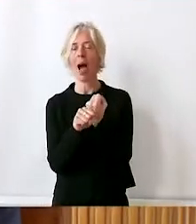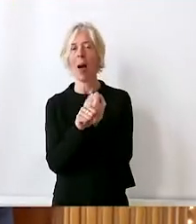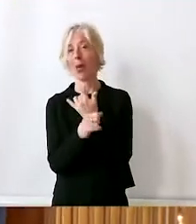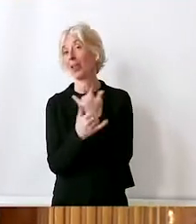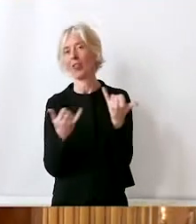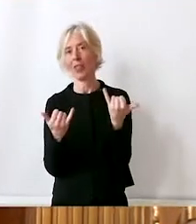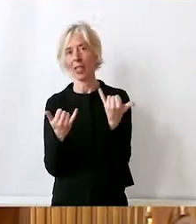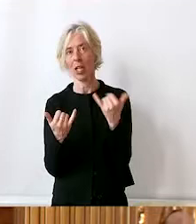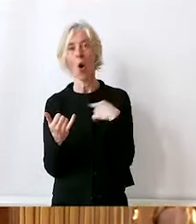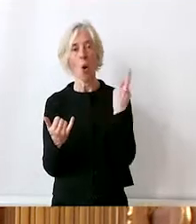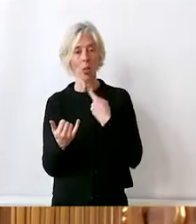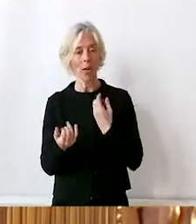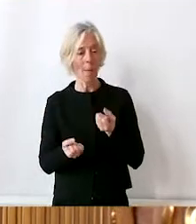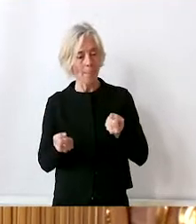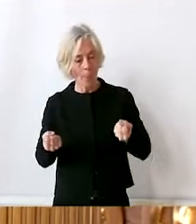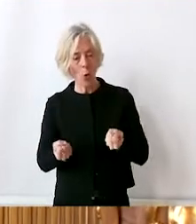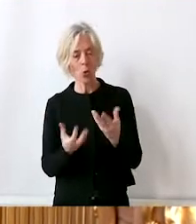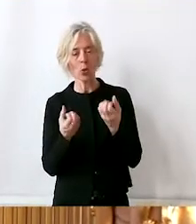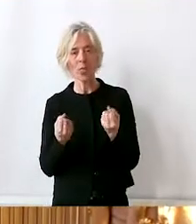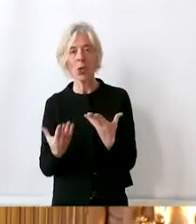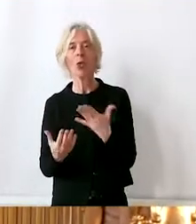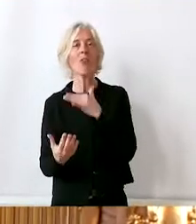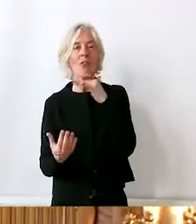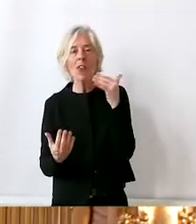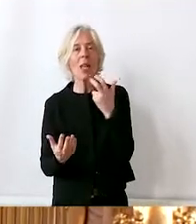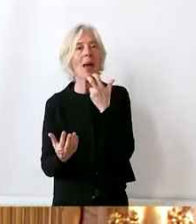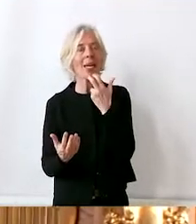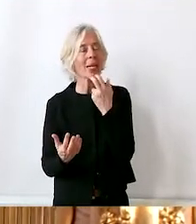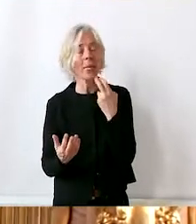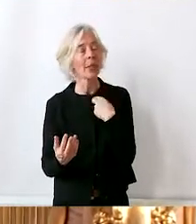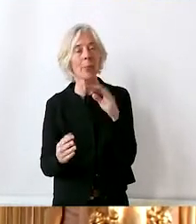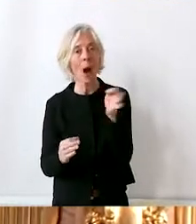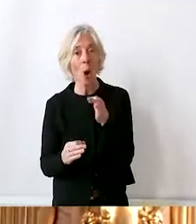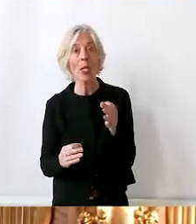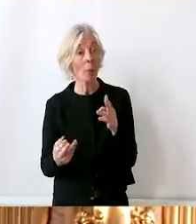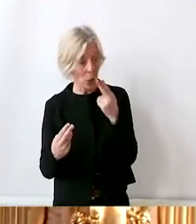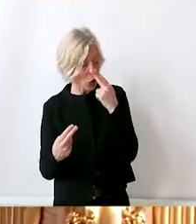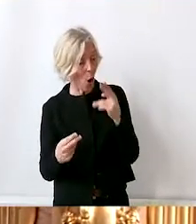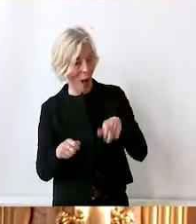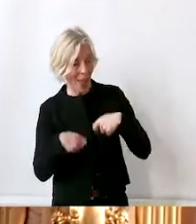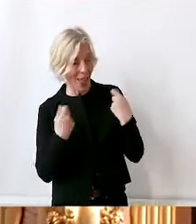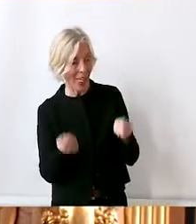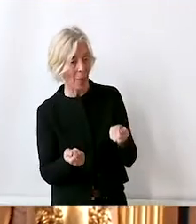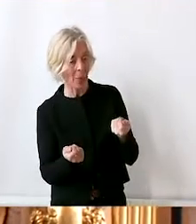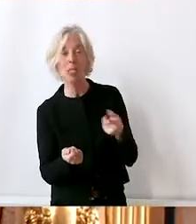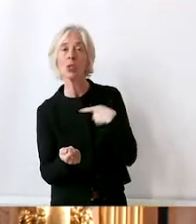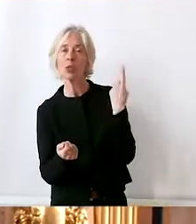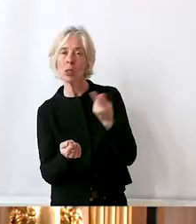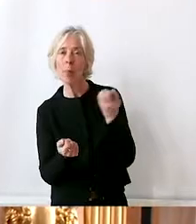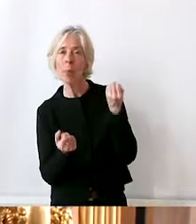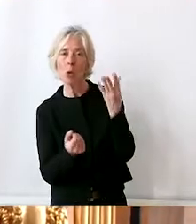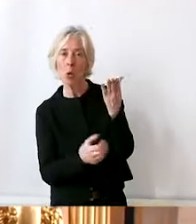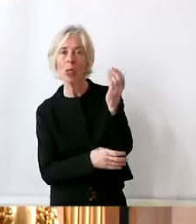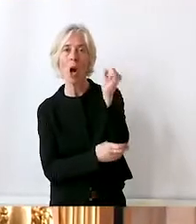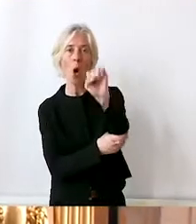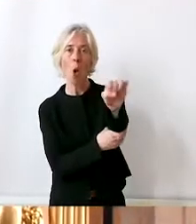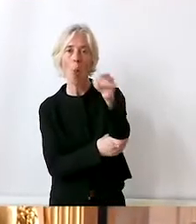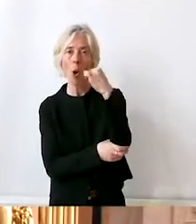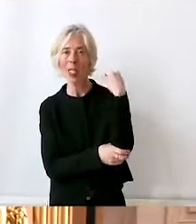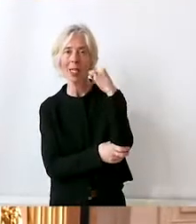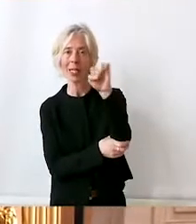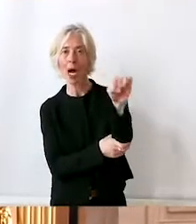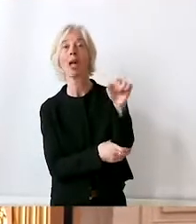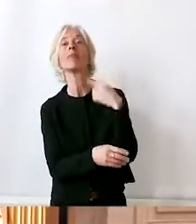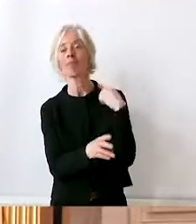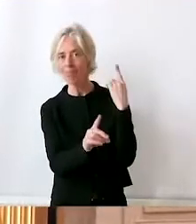so energieintensiv. Aber schauen wir uns das Produkt an, dann ist auf jeden Fall unser Ziel,